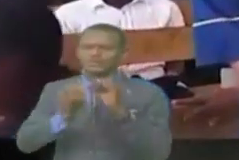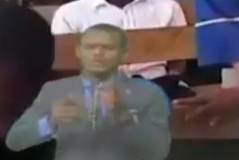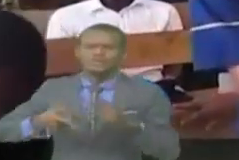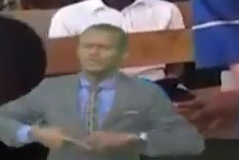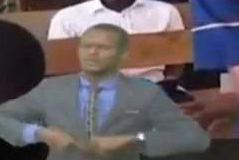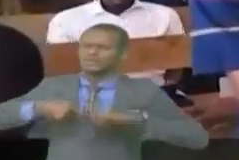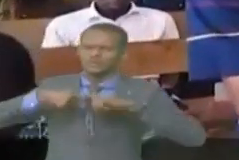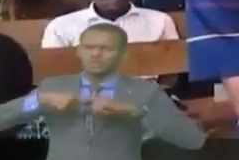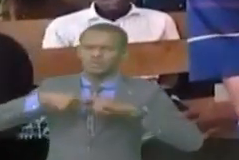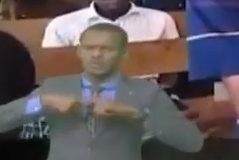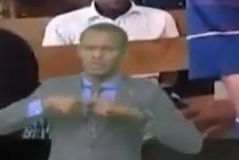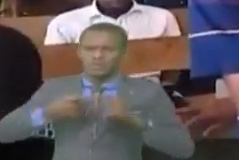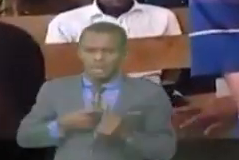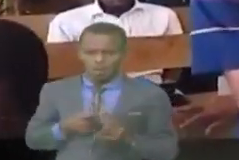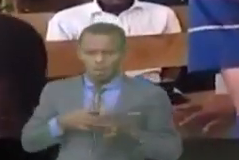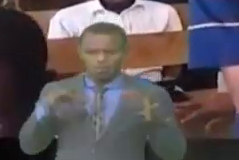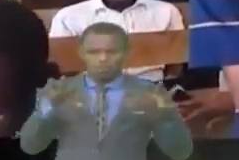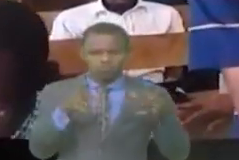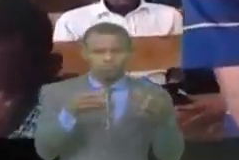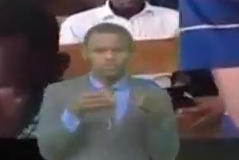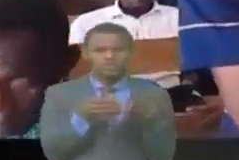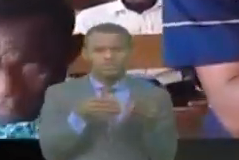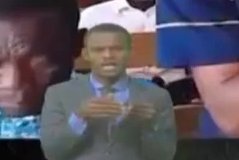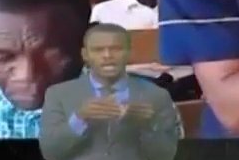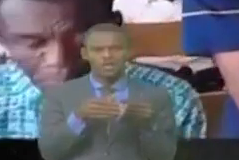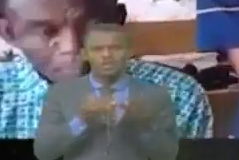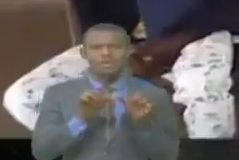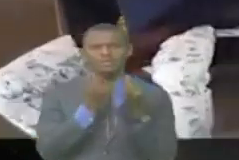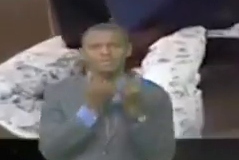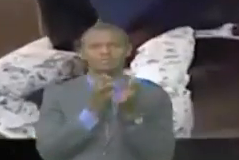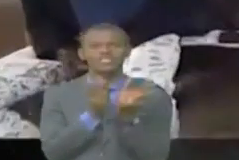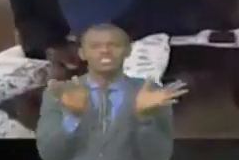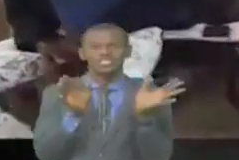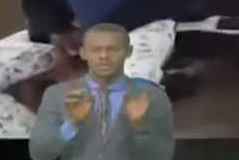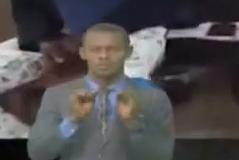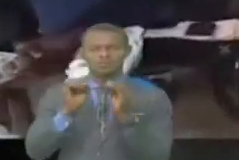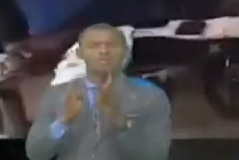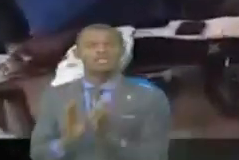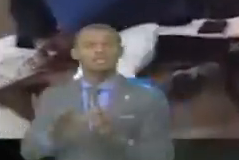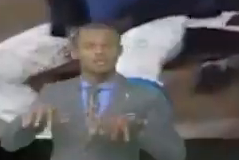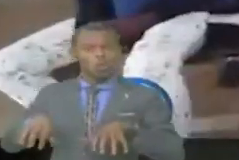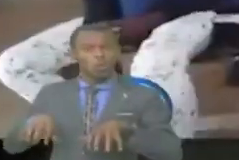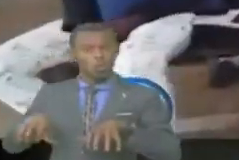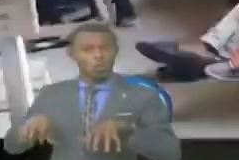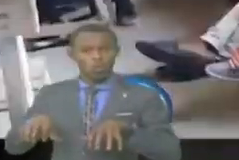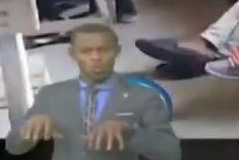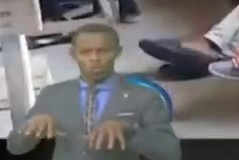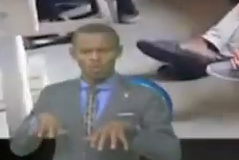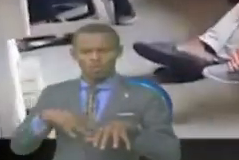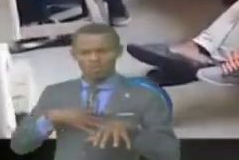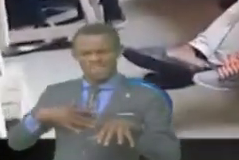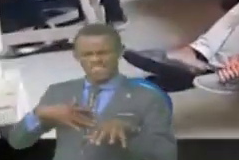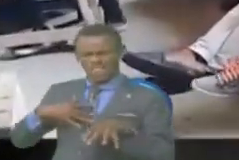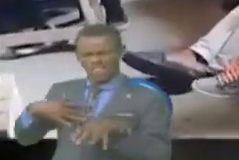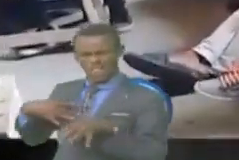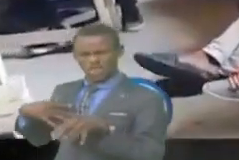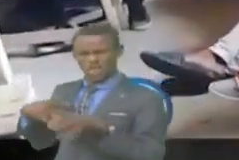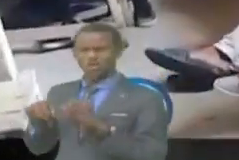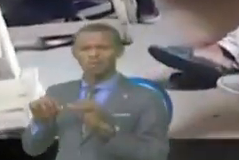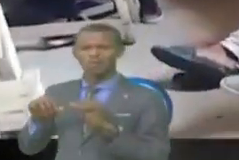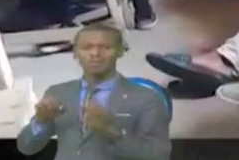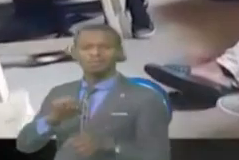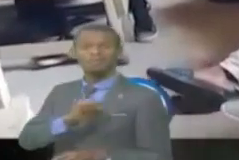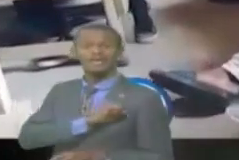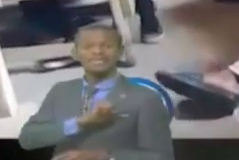syndicat national des enseignants du Congo, SIECO et SINAT et SINECAT, syndicat regroupant les professionnels de la craie